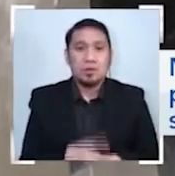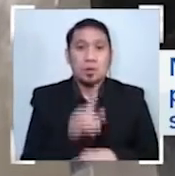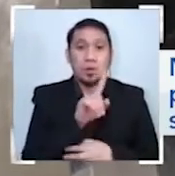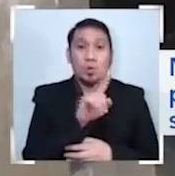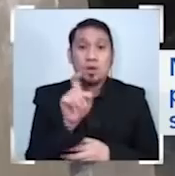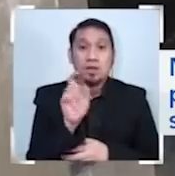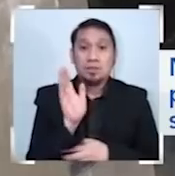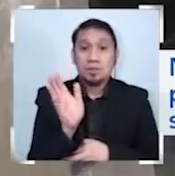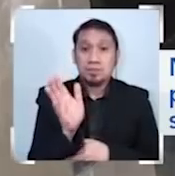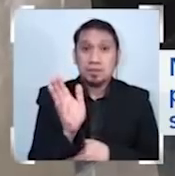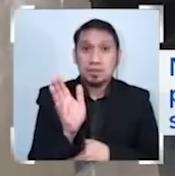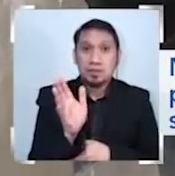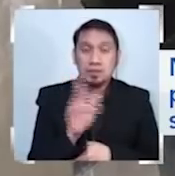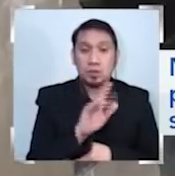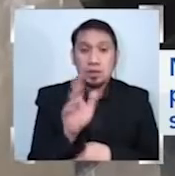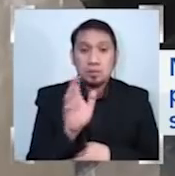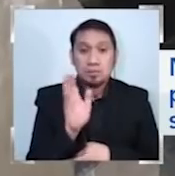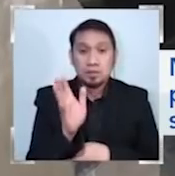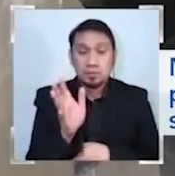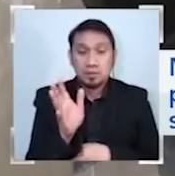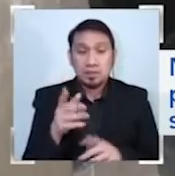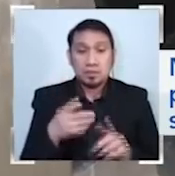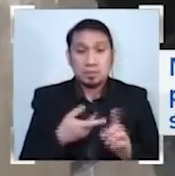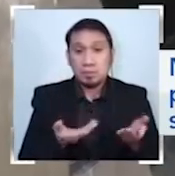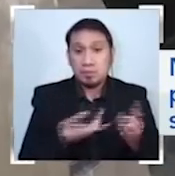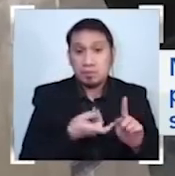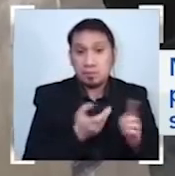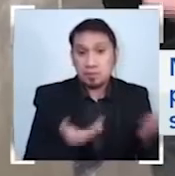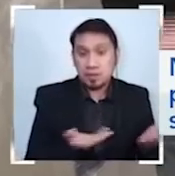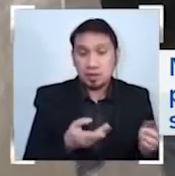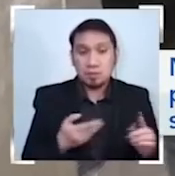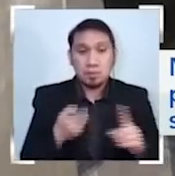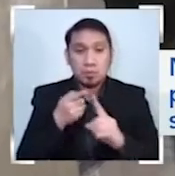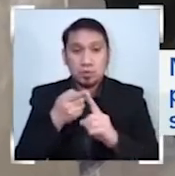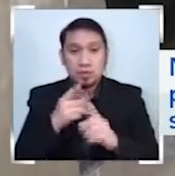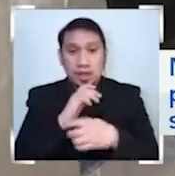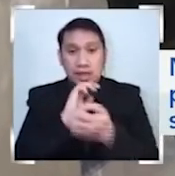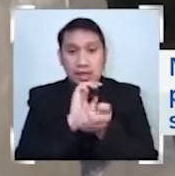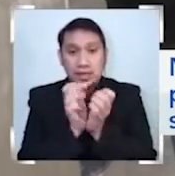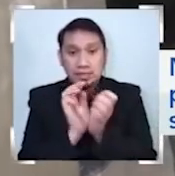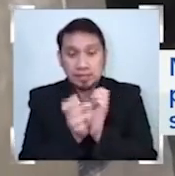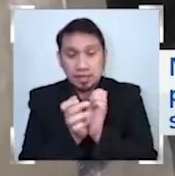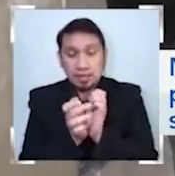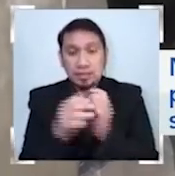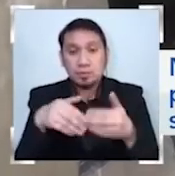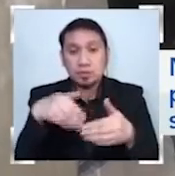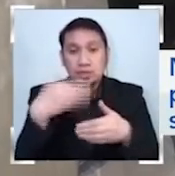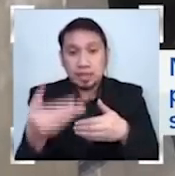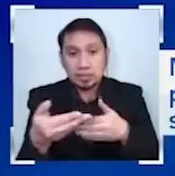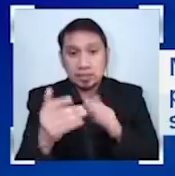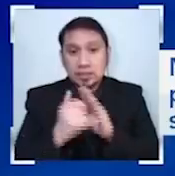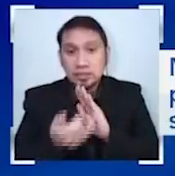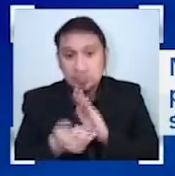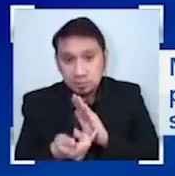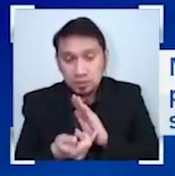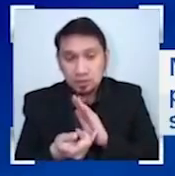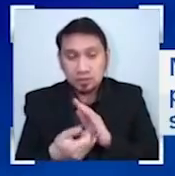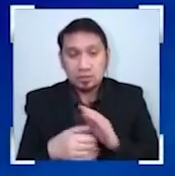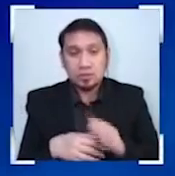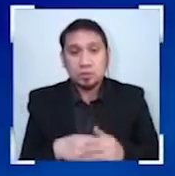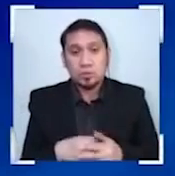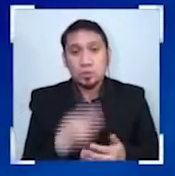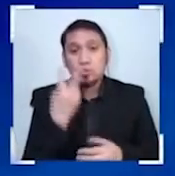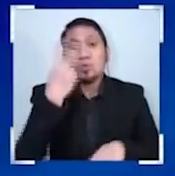150 sa taxi papunta rito simula EDSA. Oras nag-jeep pa kami sa FPI. Dalawang lipat.